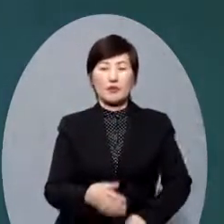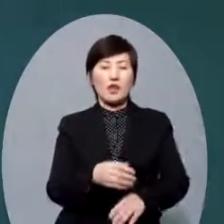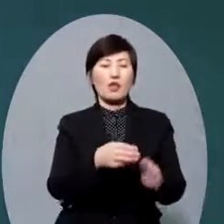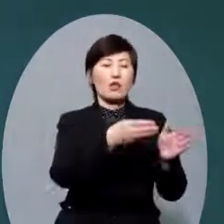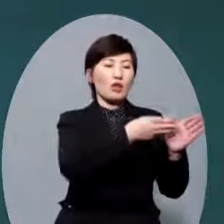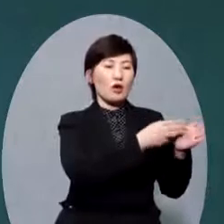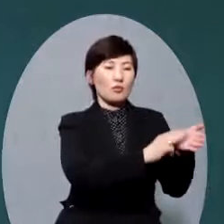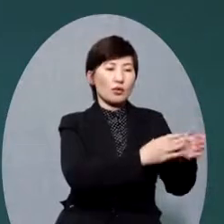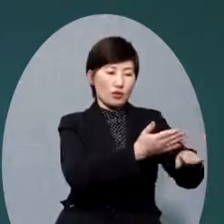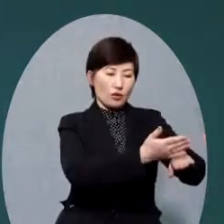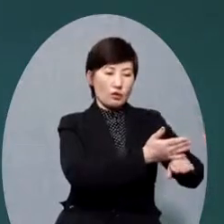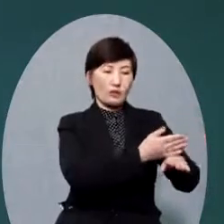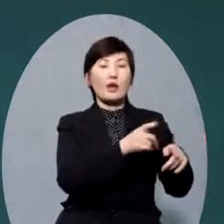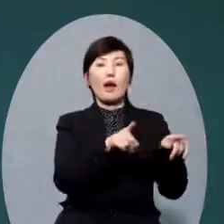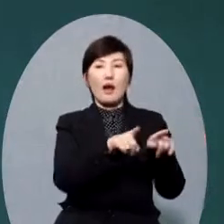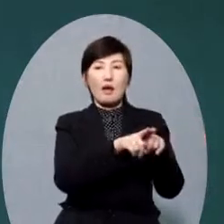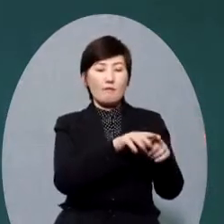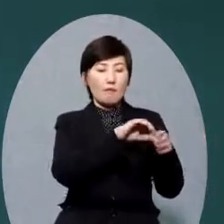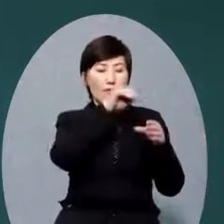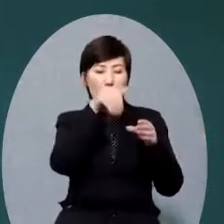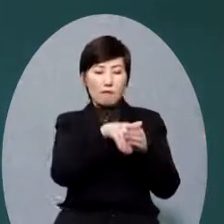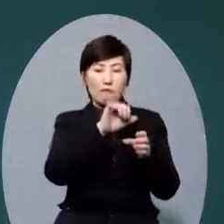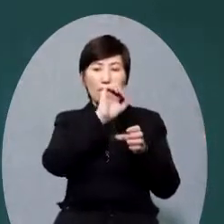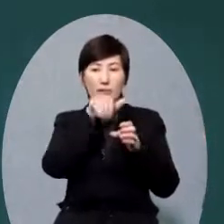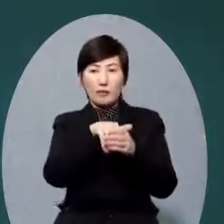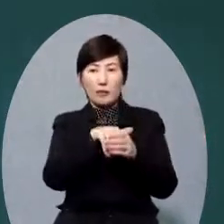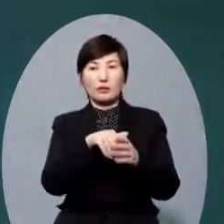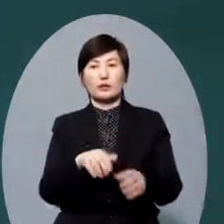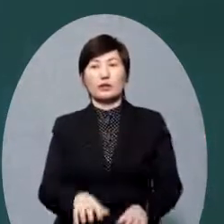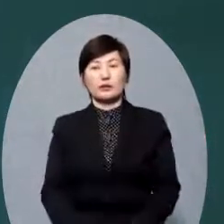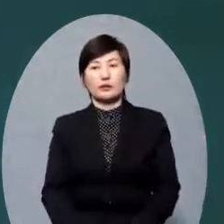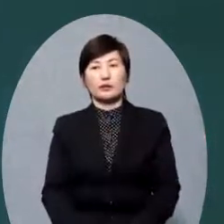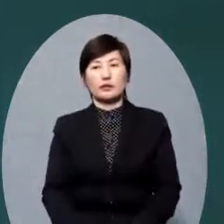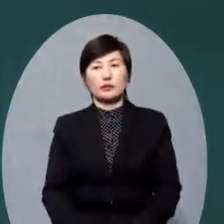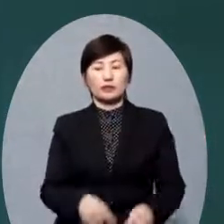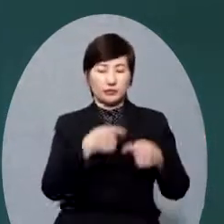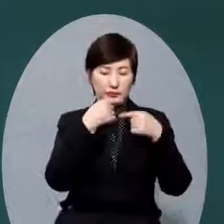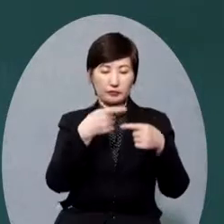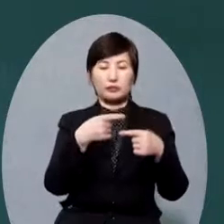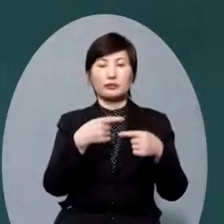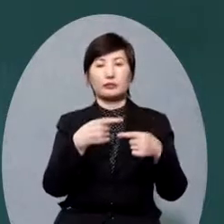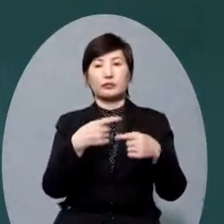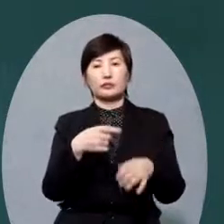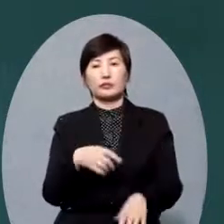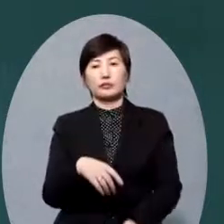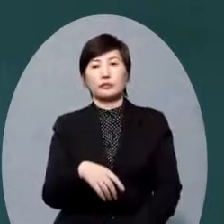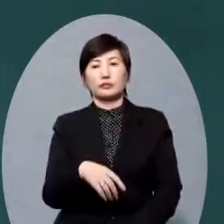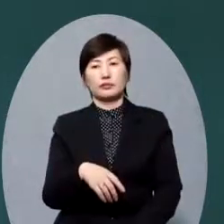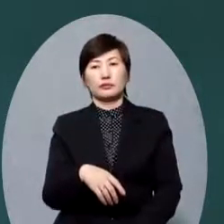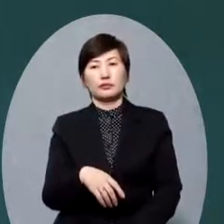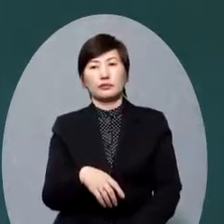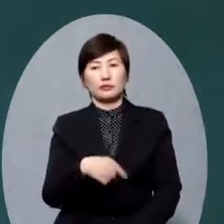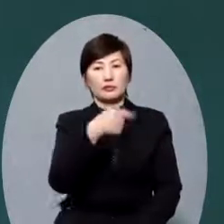олъё. y1-ээс y2 хуваах нь x1-ээс x2